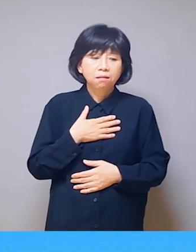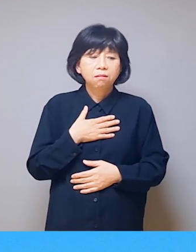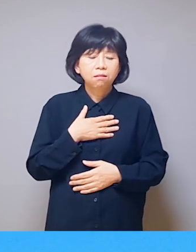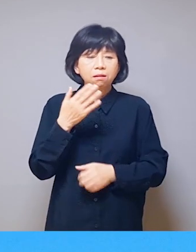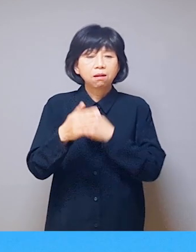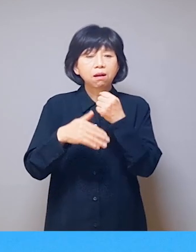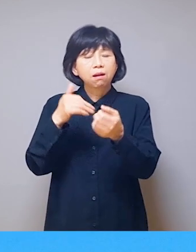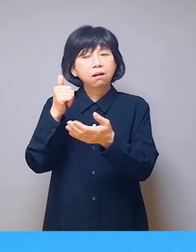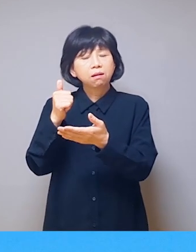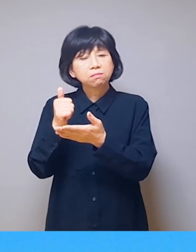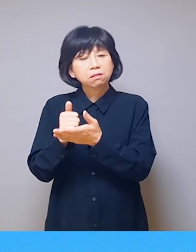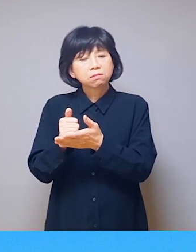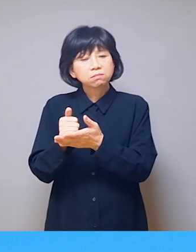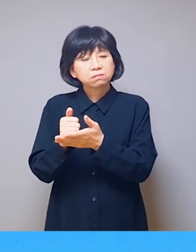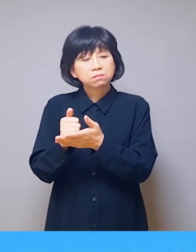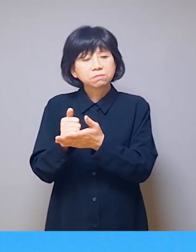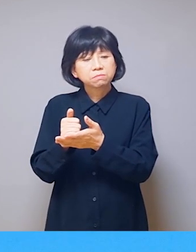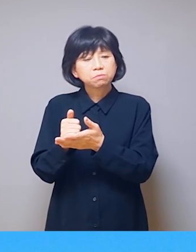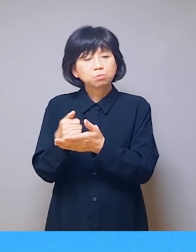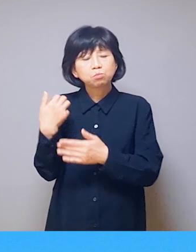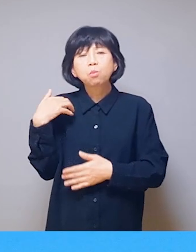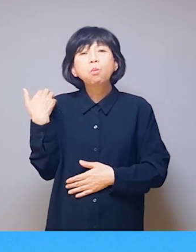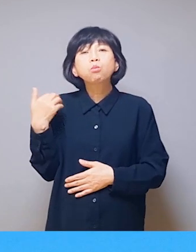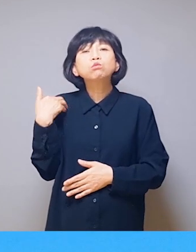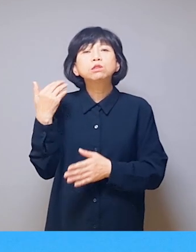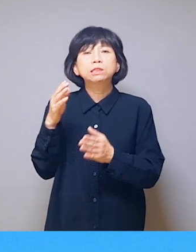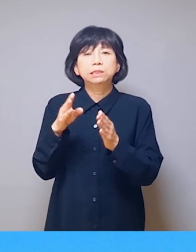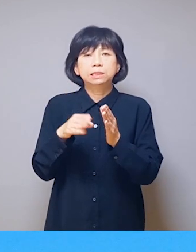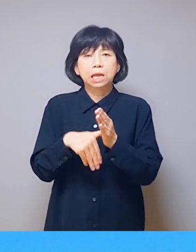때 이렇게 적혀 있어요. 영어가 그 중간에.